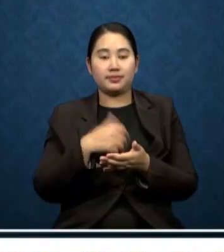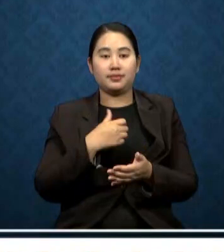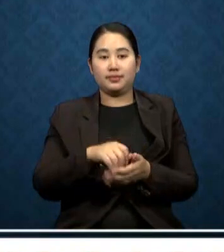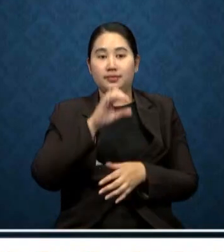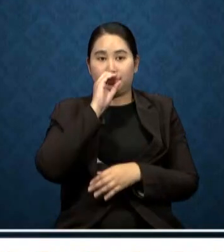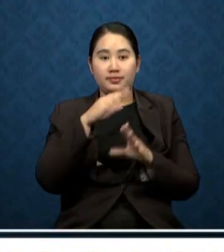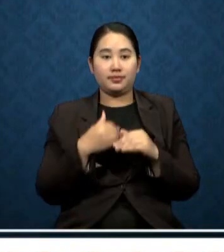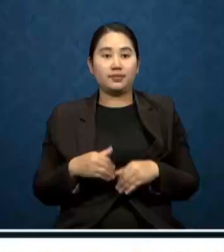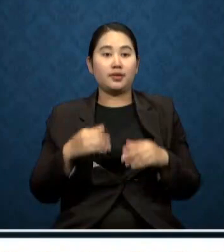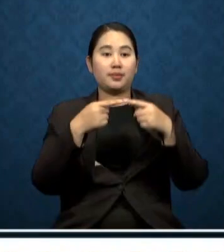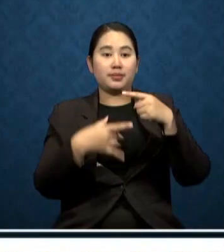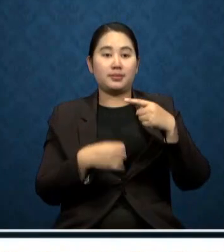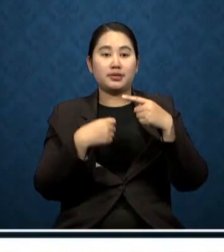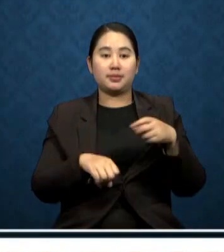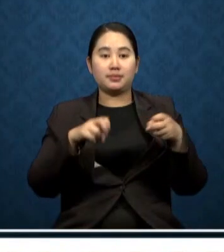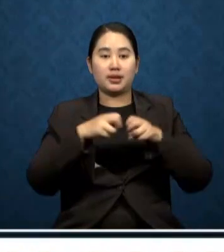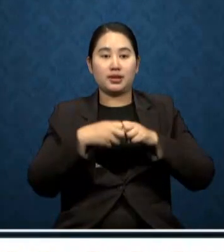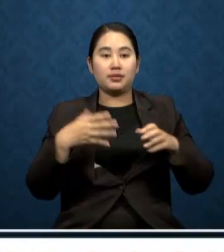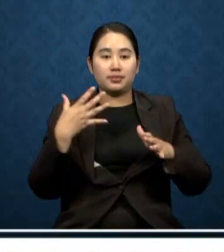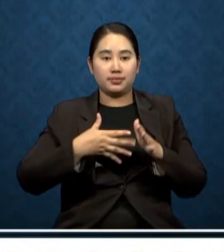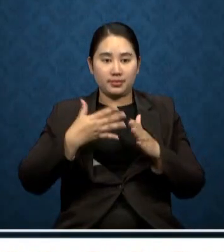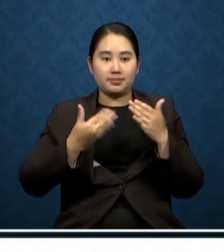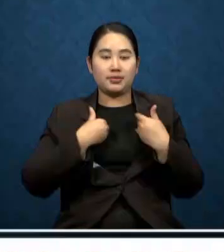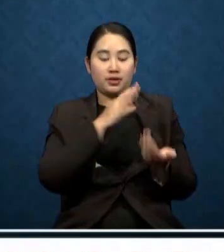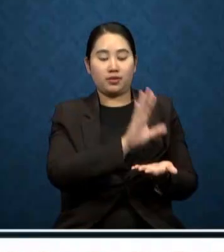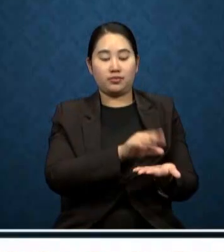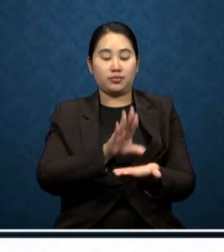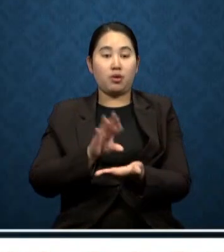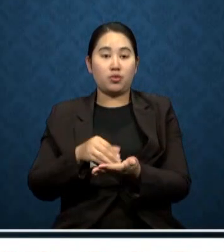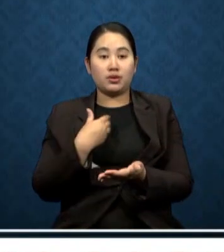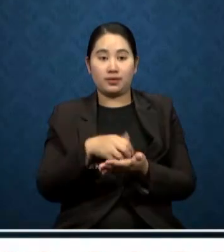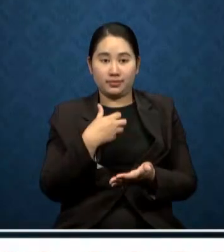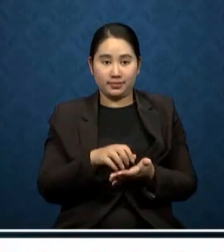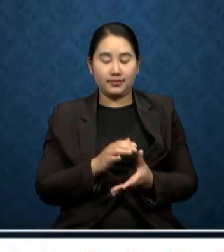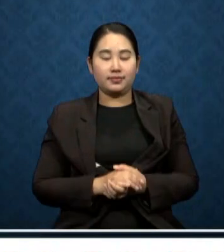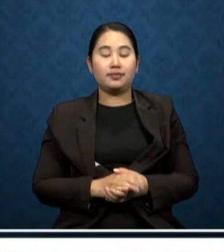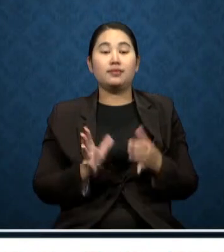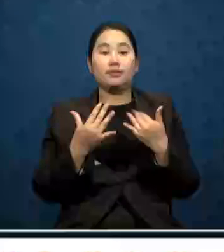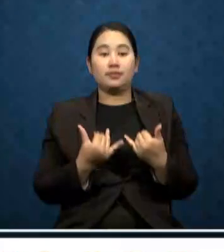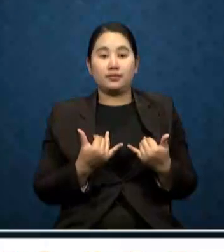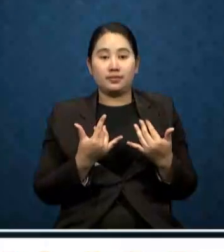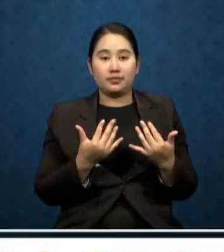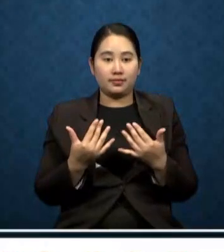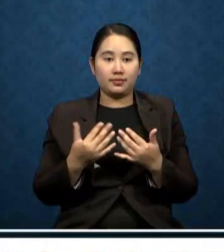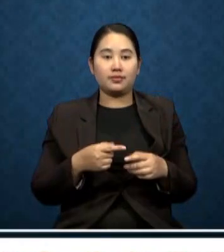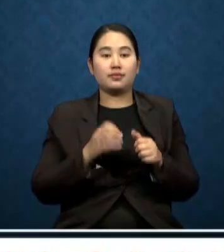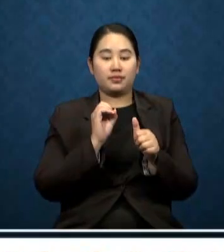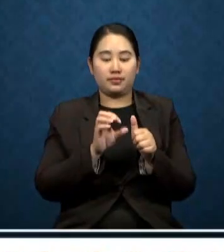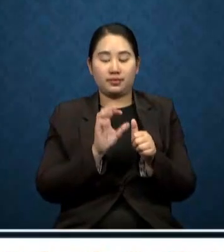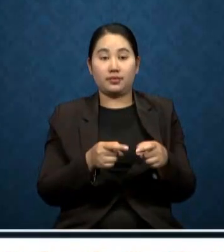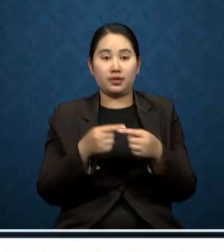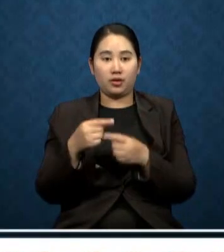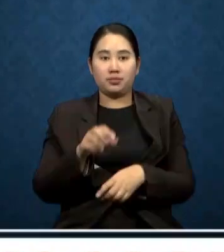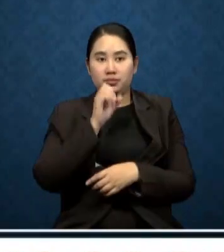นะครั ปการของปัญหารุปศัษษที่ได้จากขอมูทั้ง 3 ชุดมานะครัซึจะนำไปสู่ขอเสรินอัแะของข้ญาต